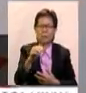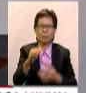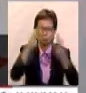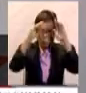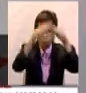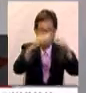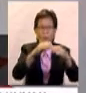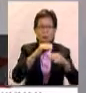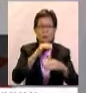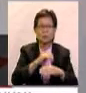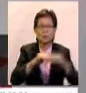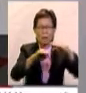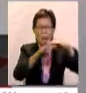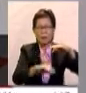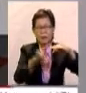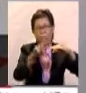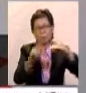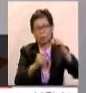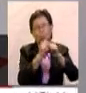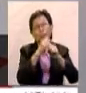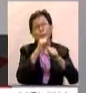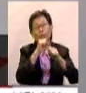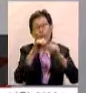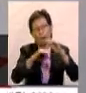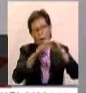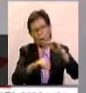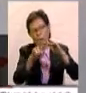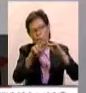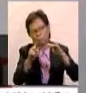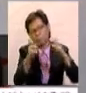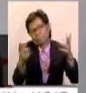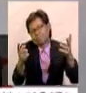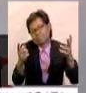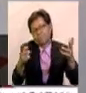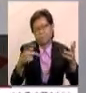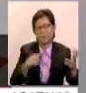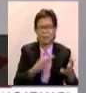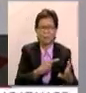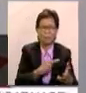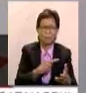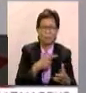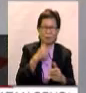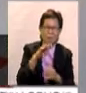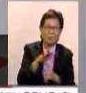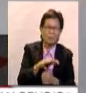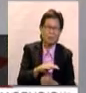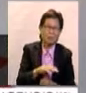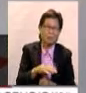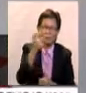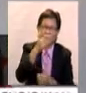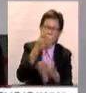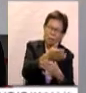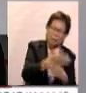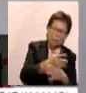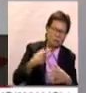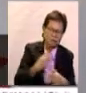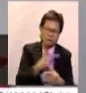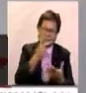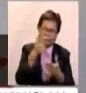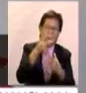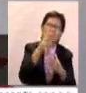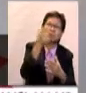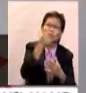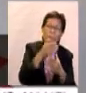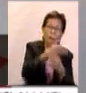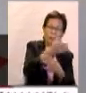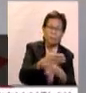on 21, under 21. So kita pun tak nak ganggu banyak lah. So kita